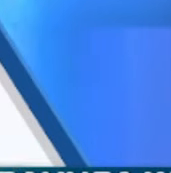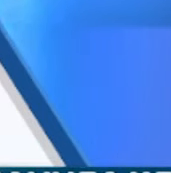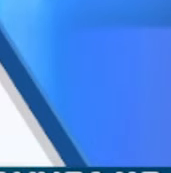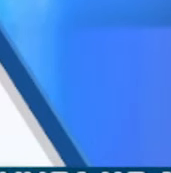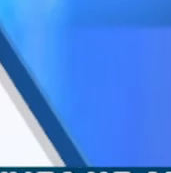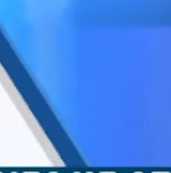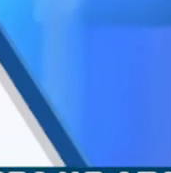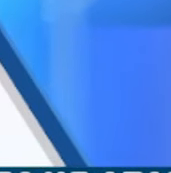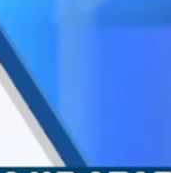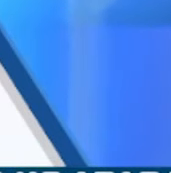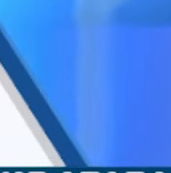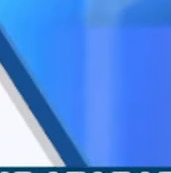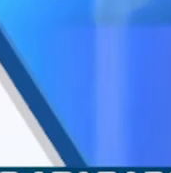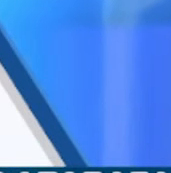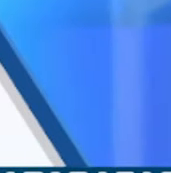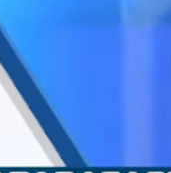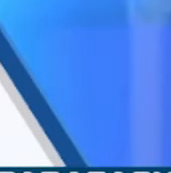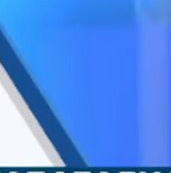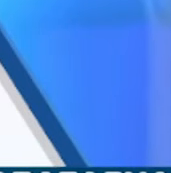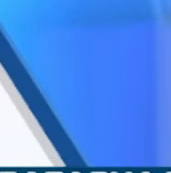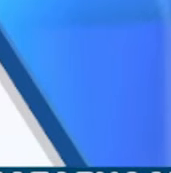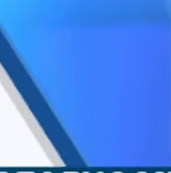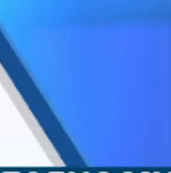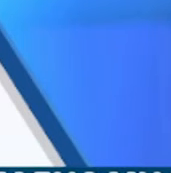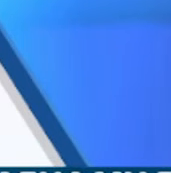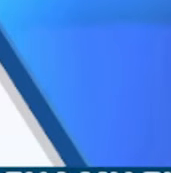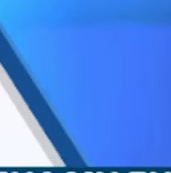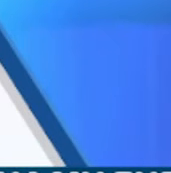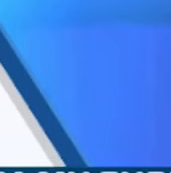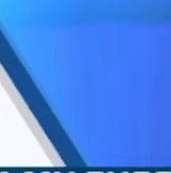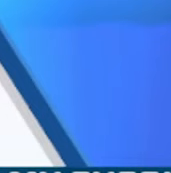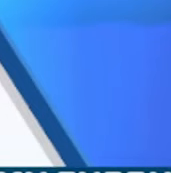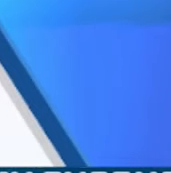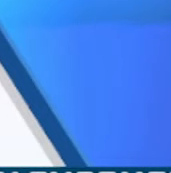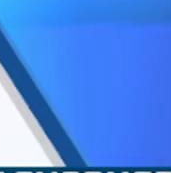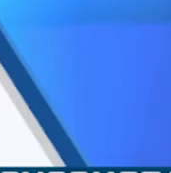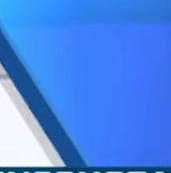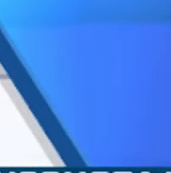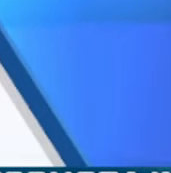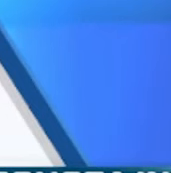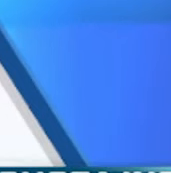amafaranga batarashyize imbere urukundo. Igisubizo rero ni ukwirinda intonganya mu miryango.